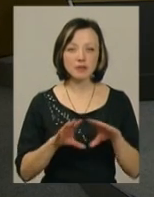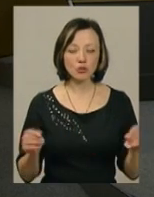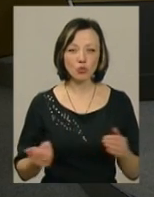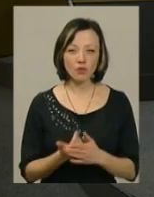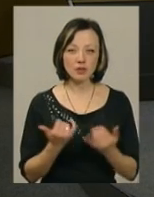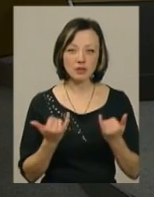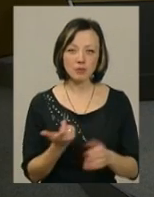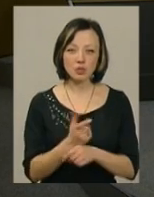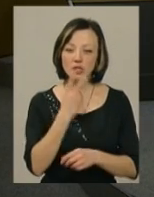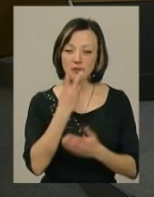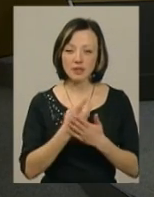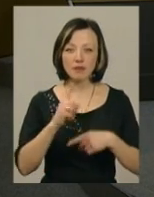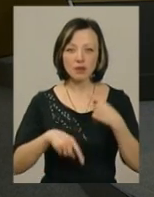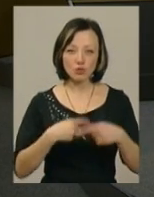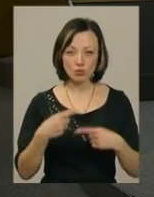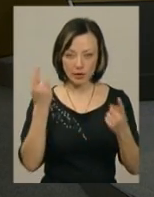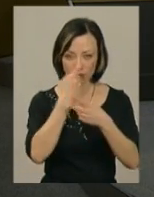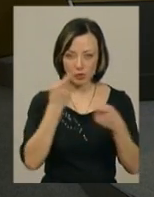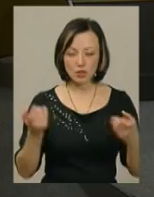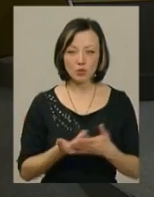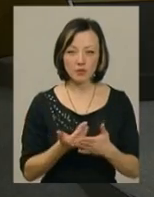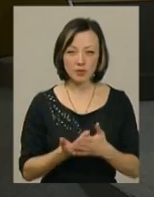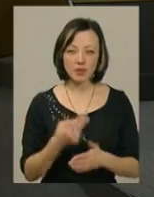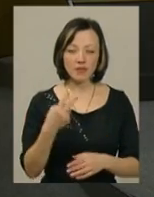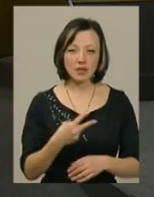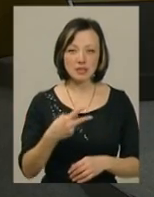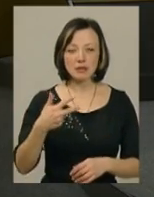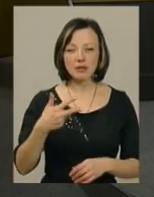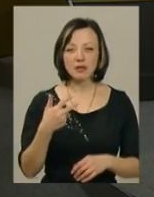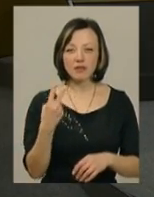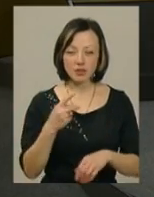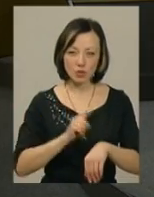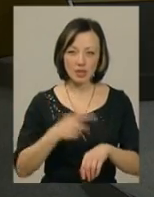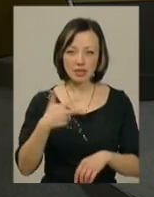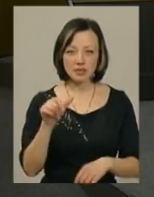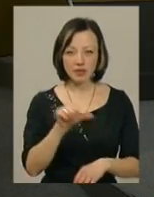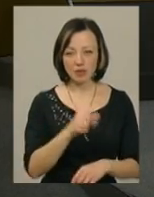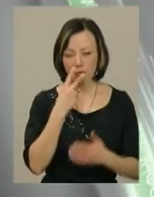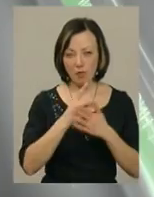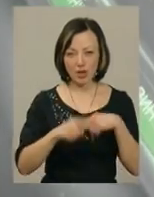цю годину. Більше дивіться в нашому наступному інформаційному випуску о 20:30. Побачимось.